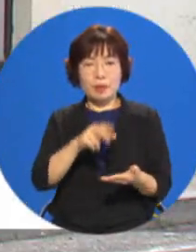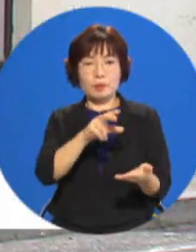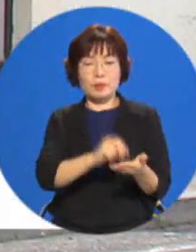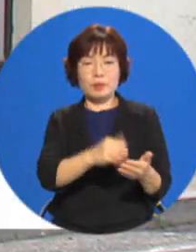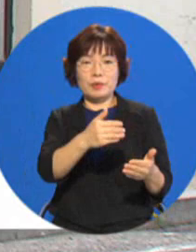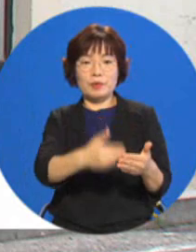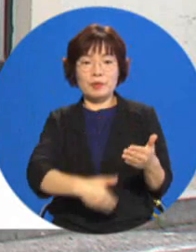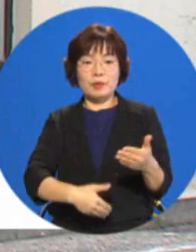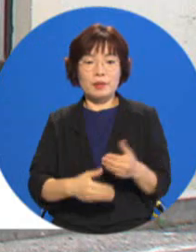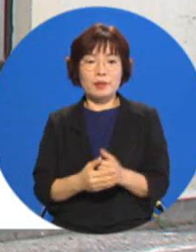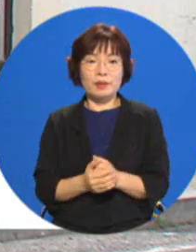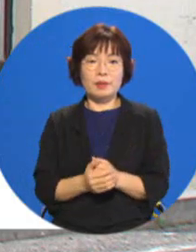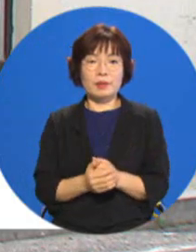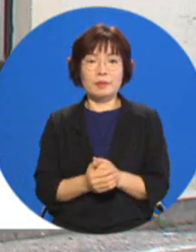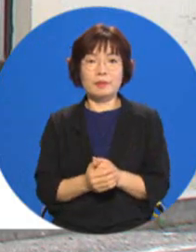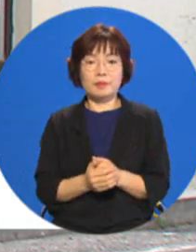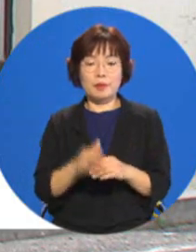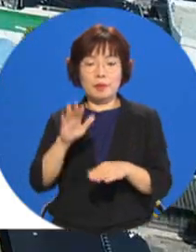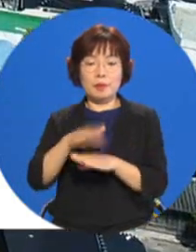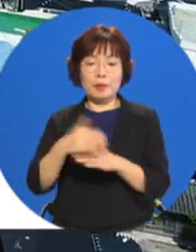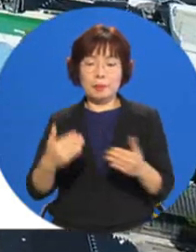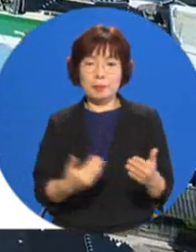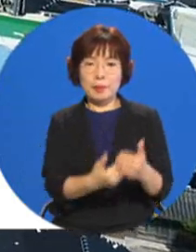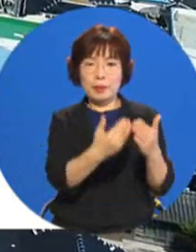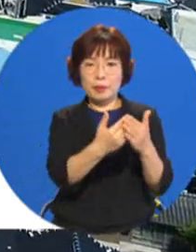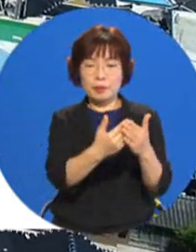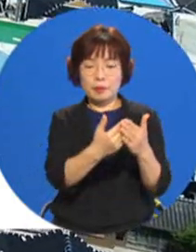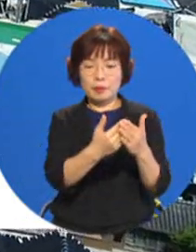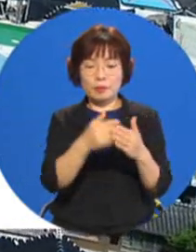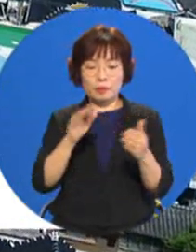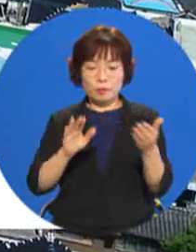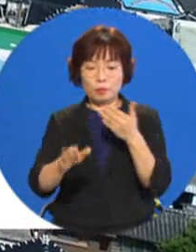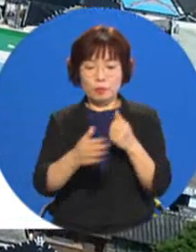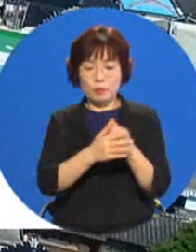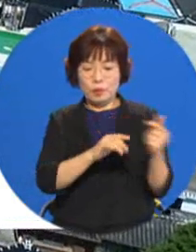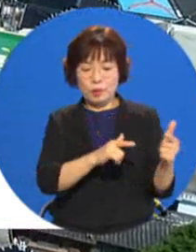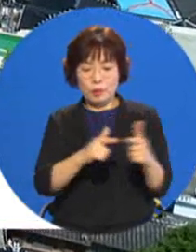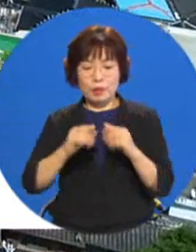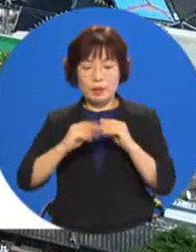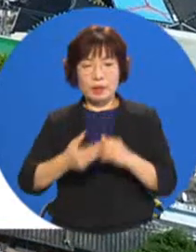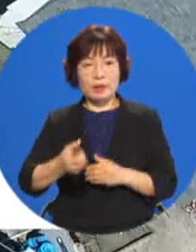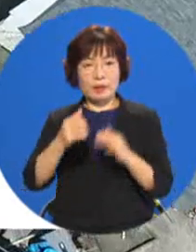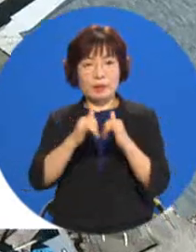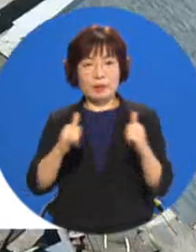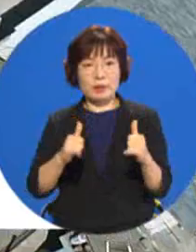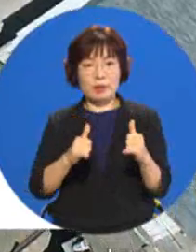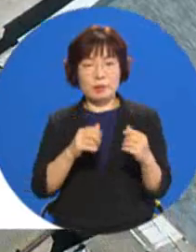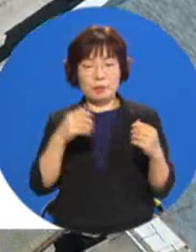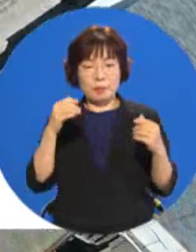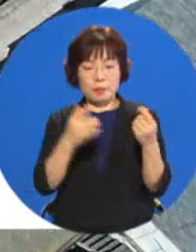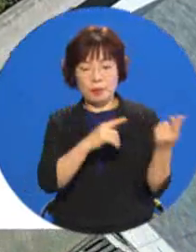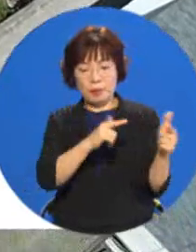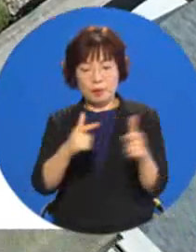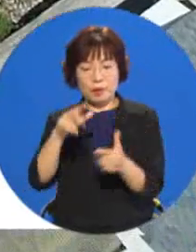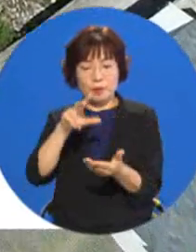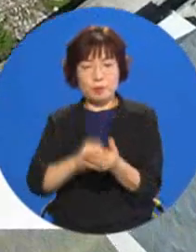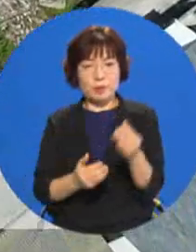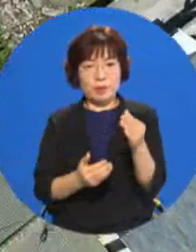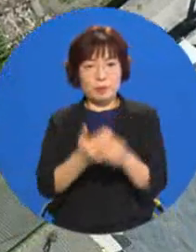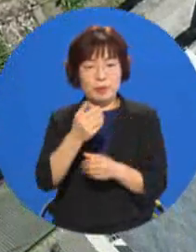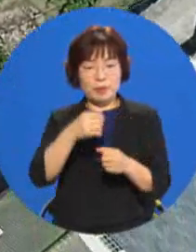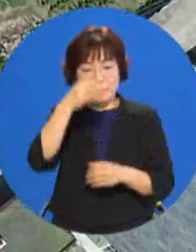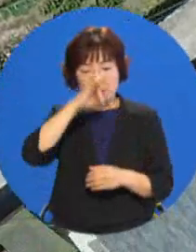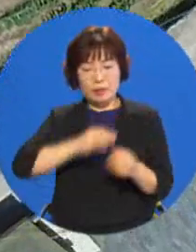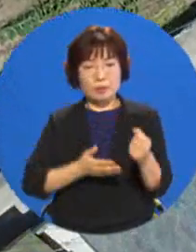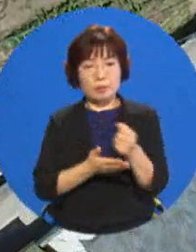남았습니다. 자칫 농촌 활성화란 대전제를 밀어붙여 지주들과 마찰이 생길 경우 파급 효과가 반감될 수 있기